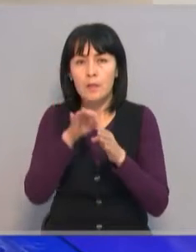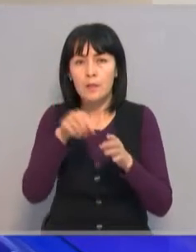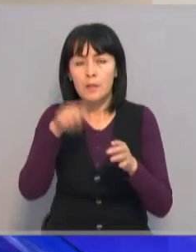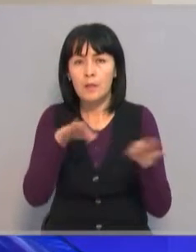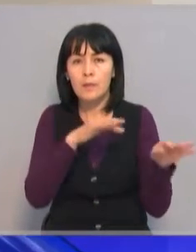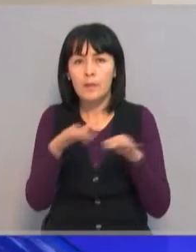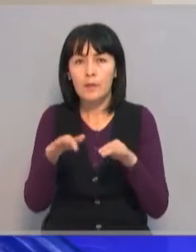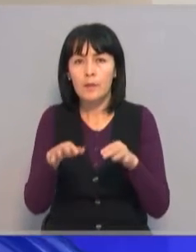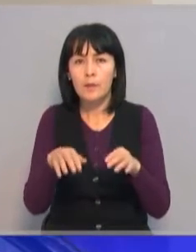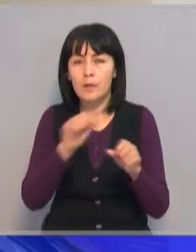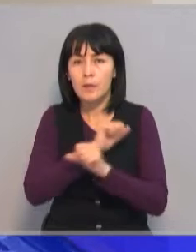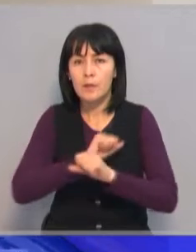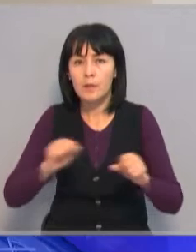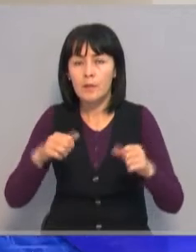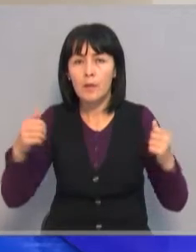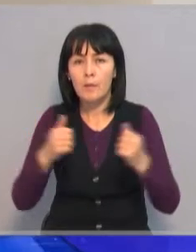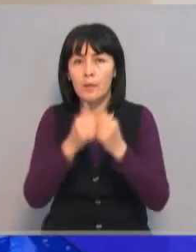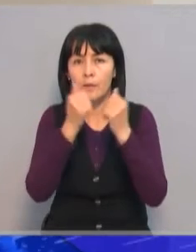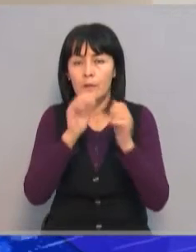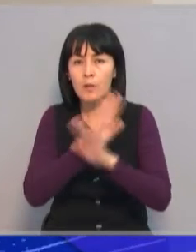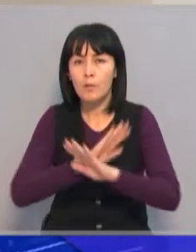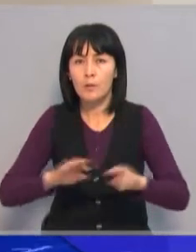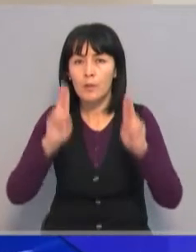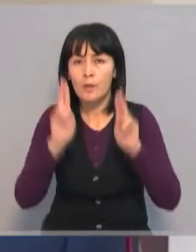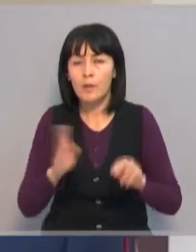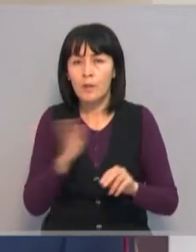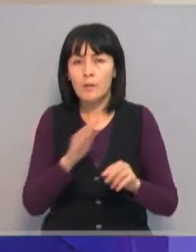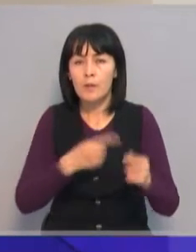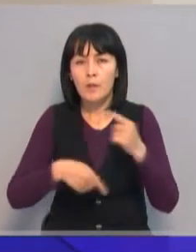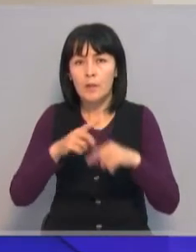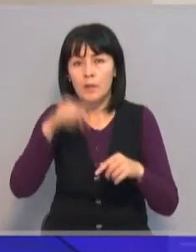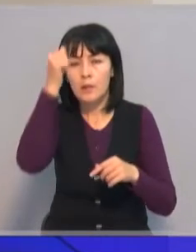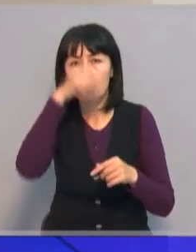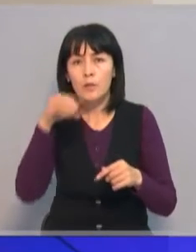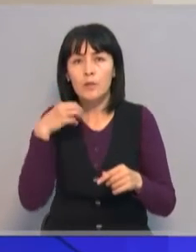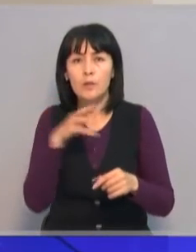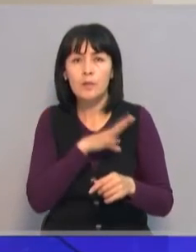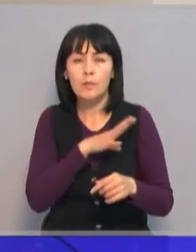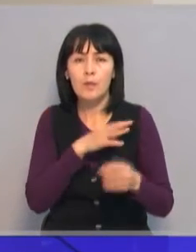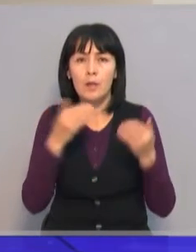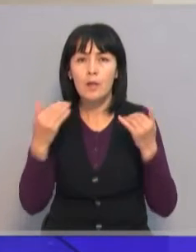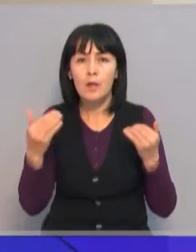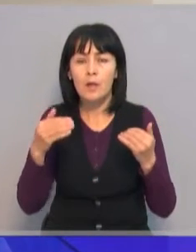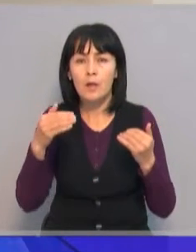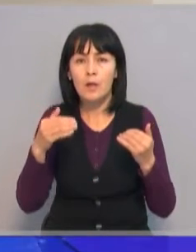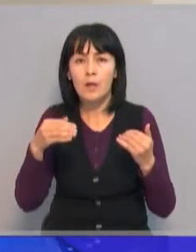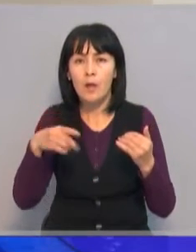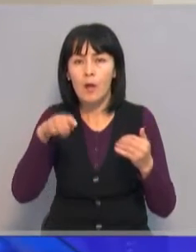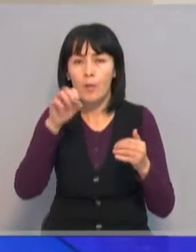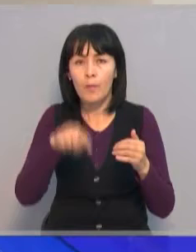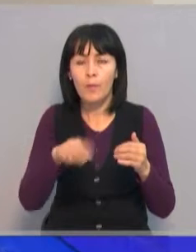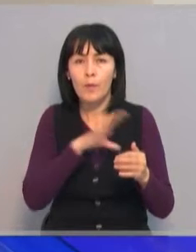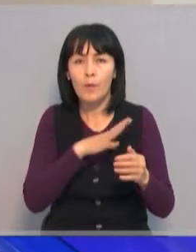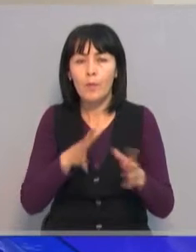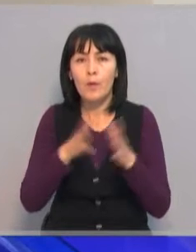данного мероприятия является недопущение дорожно-транспортных происшествий. За текущий год в Туркестанской области у нас было выявлено, именно по перед ОПМ